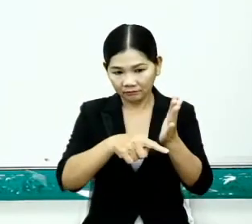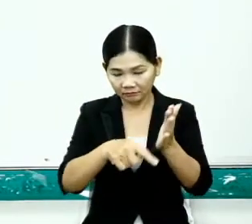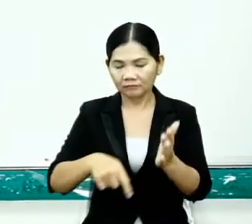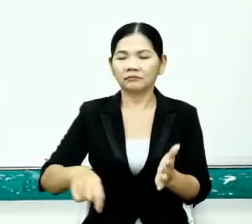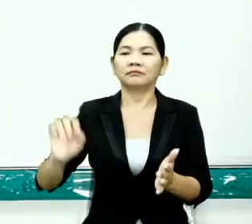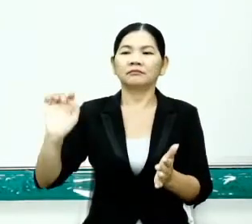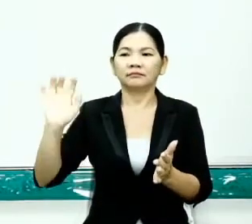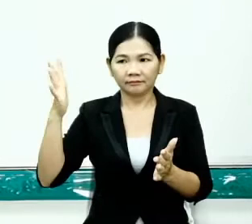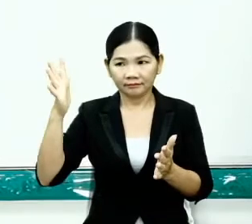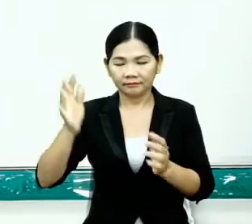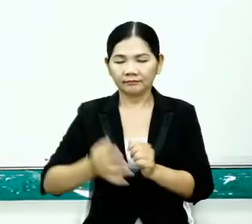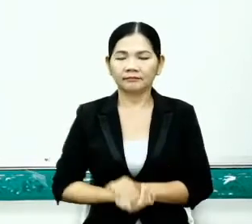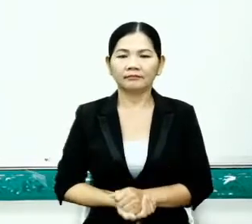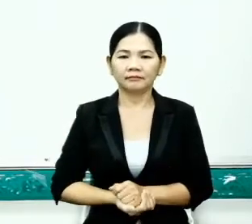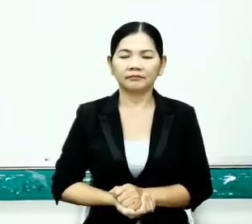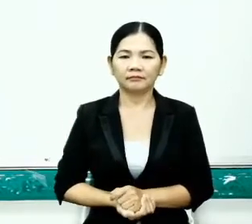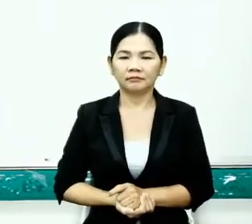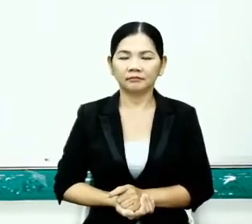កំ